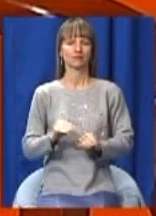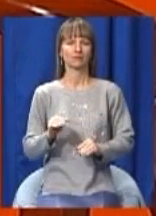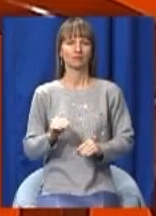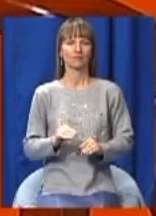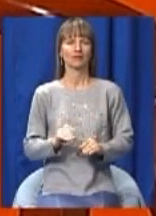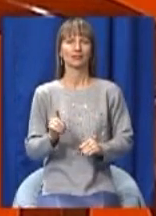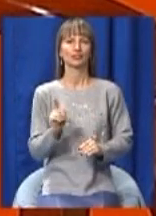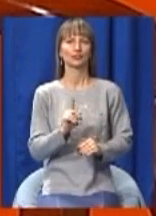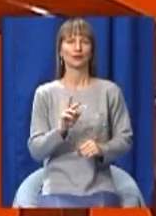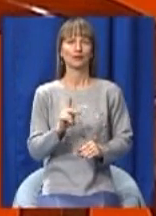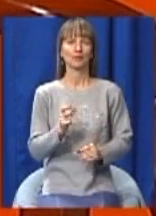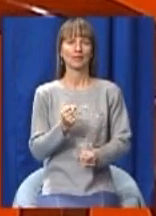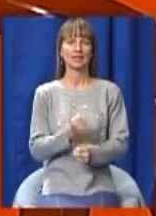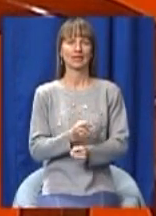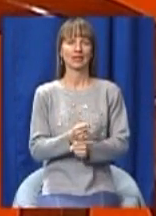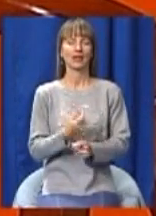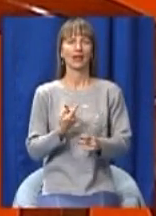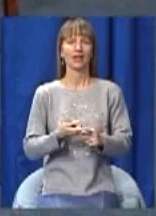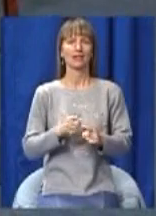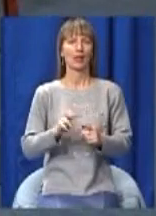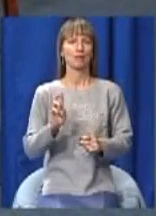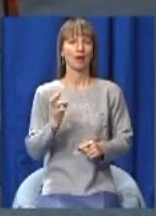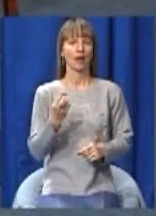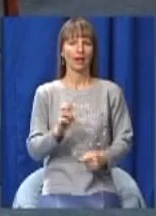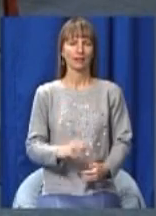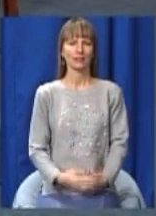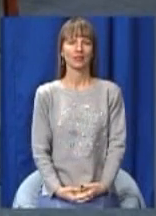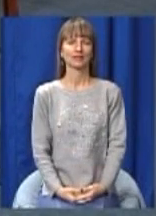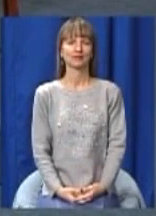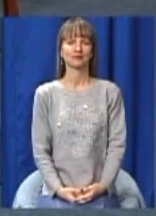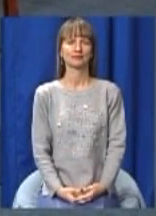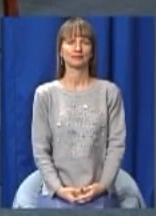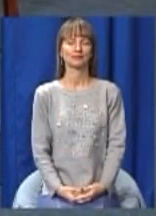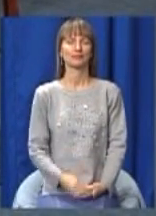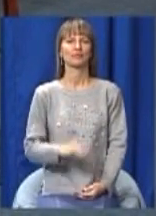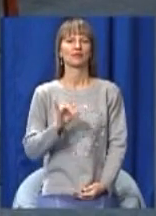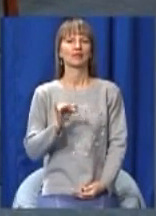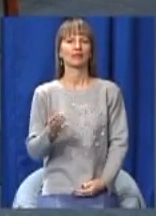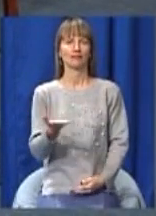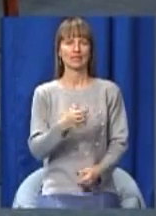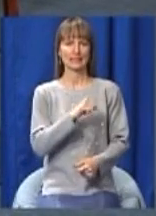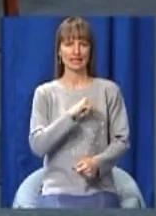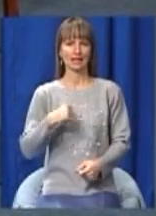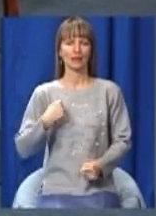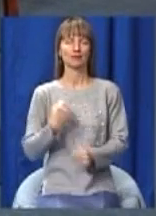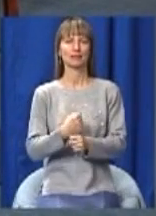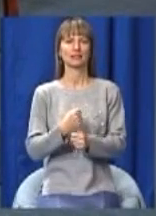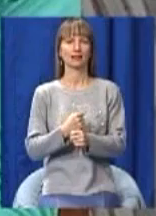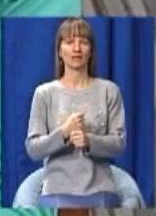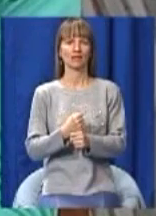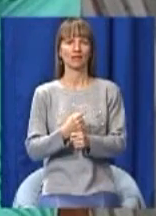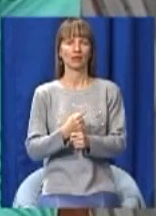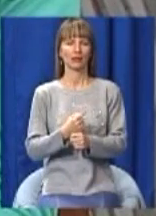чтобы делать этот бриллиант и вы сами сторону демон